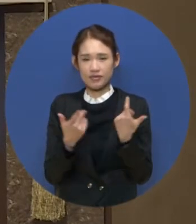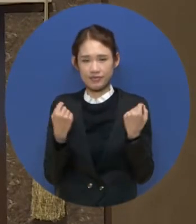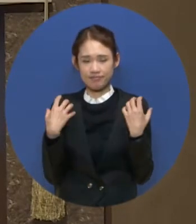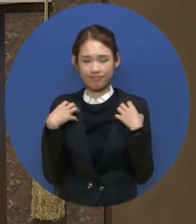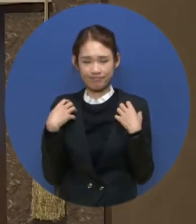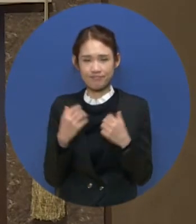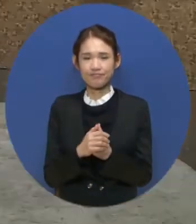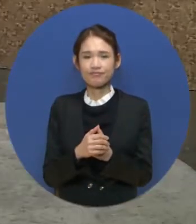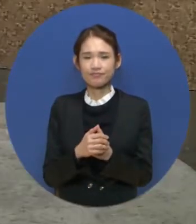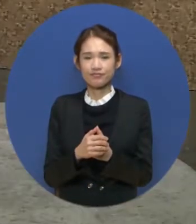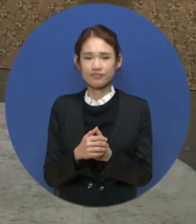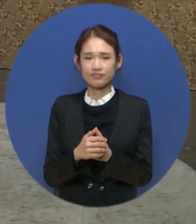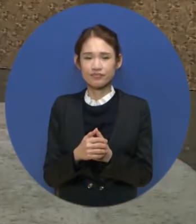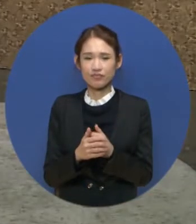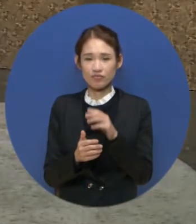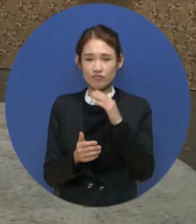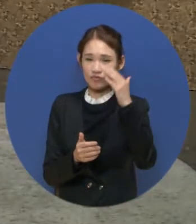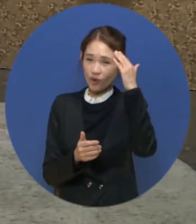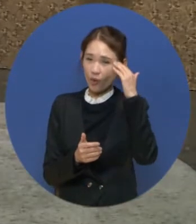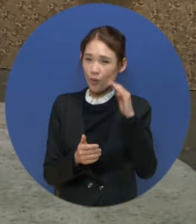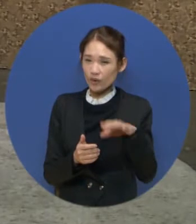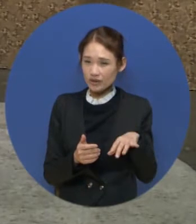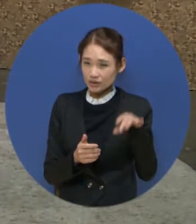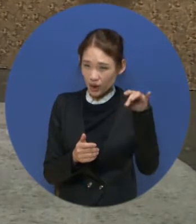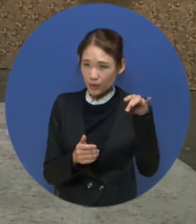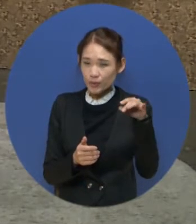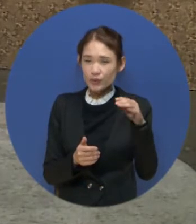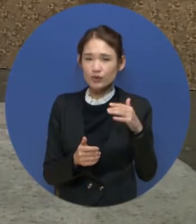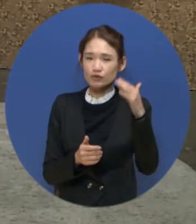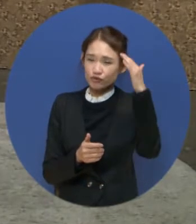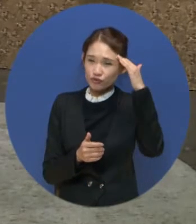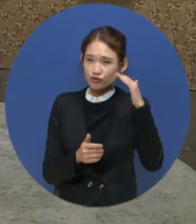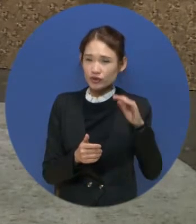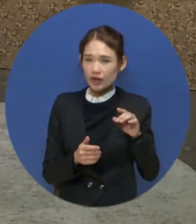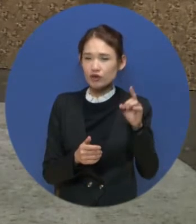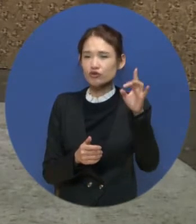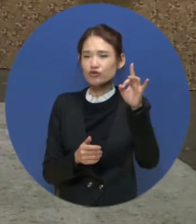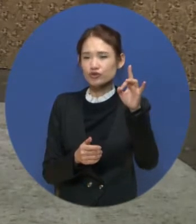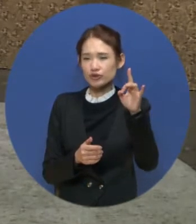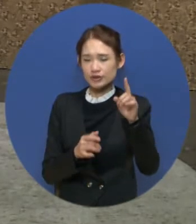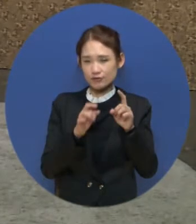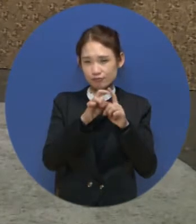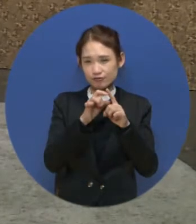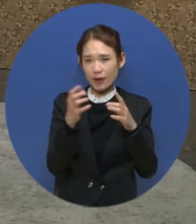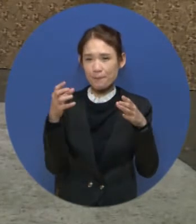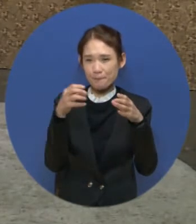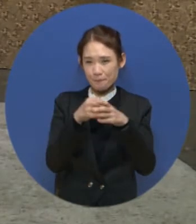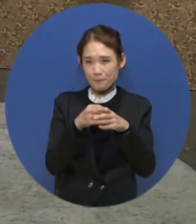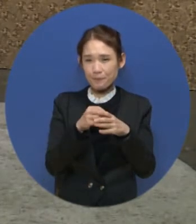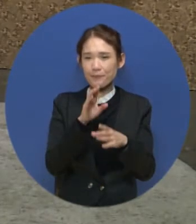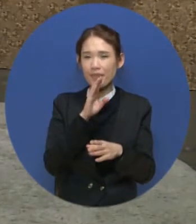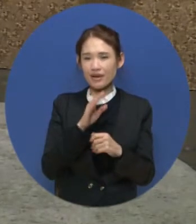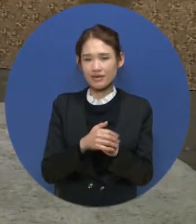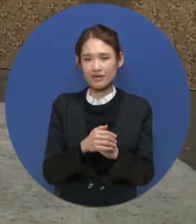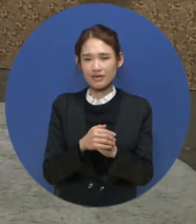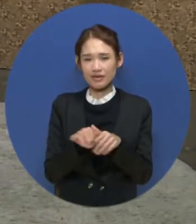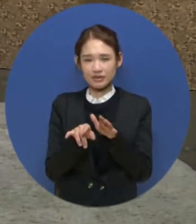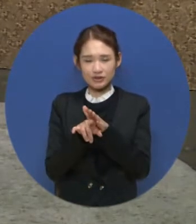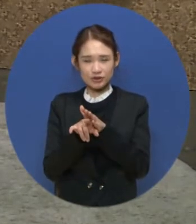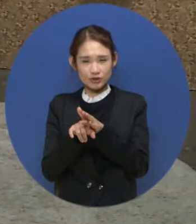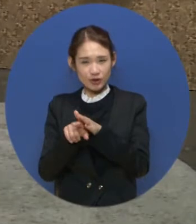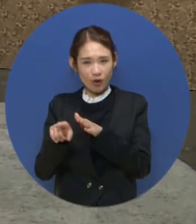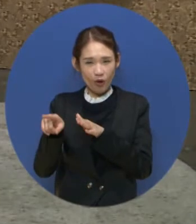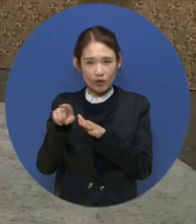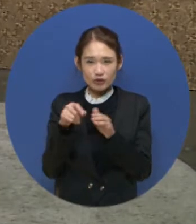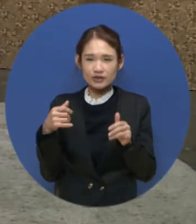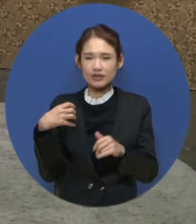되었습니다. 정말 그 국내 최초 또 국내 유일 이런 수식어가 잘 어울리시네요. 이 선구자의 감사합니다. 역할을